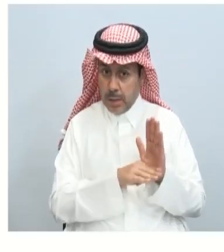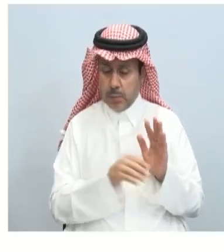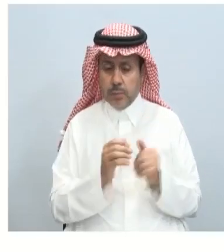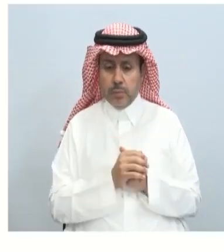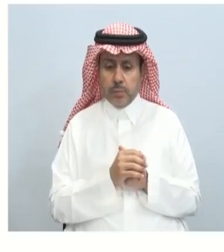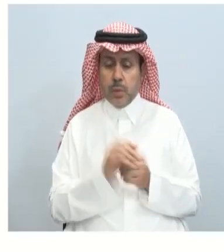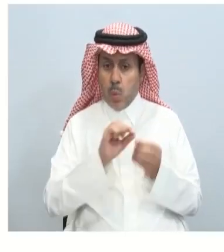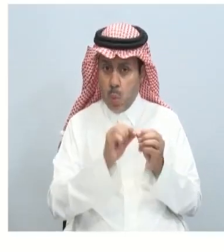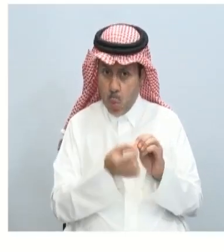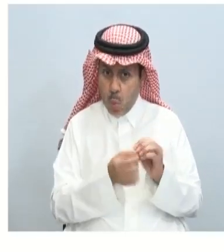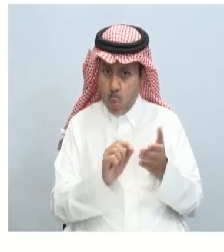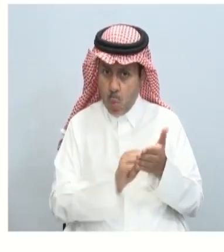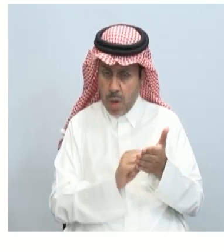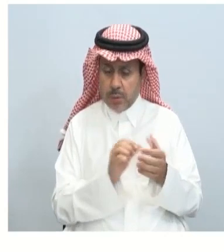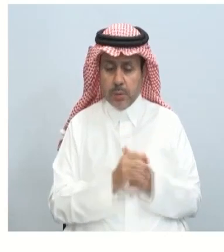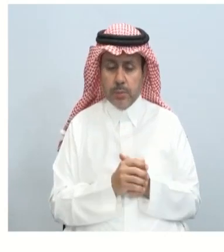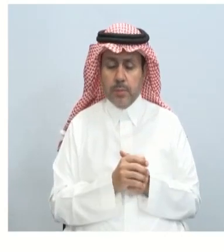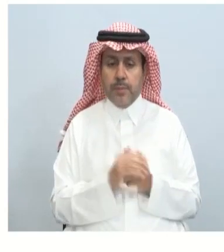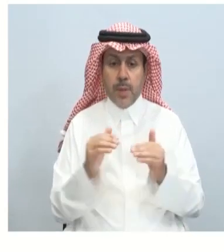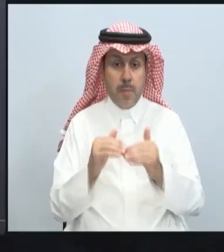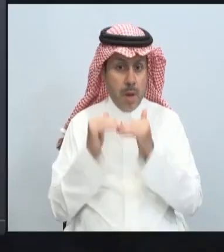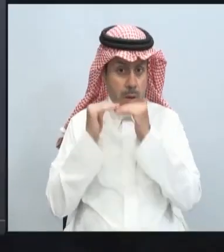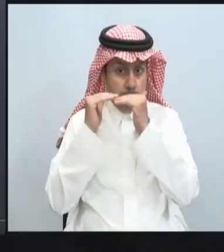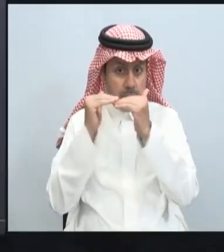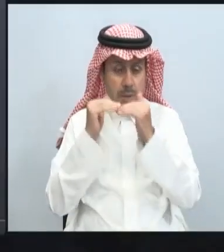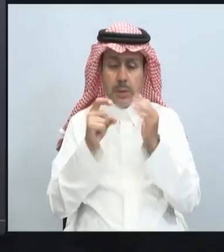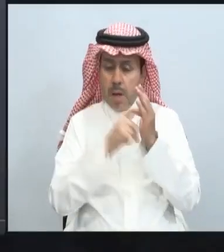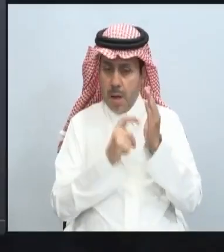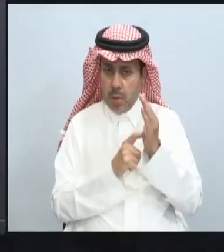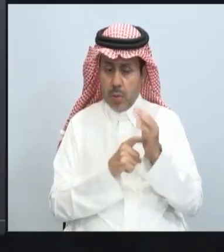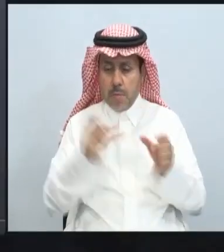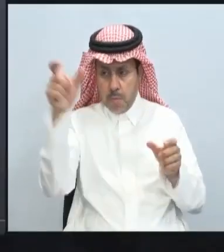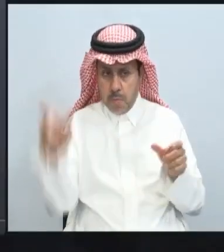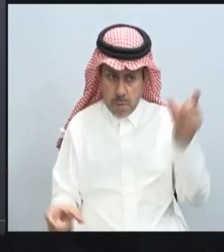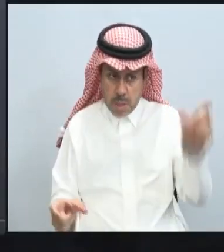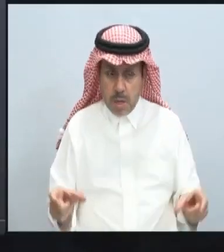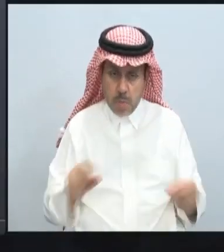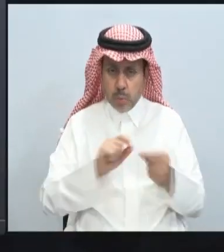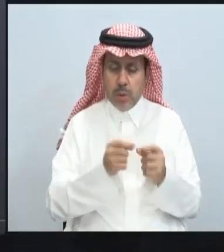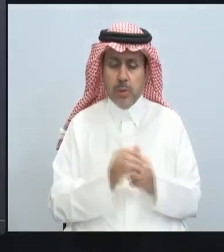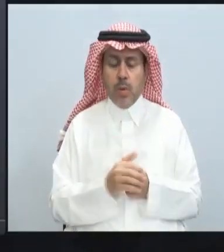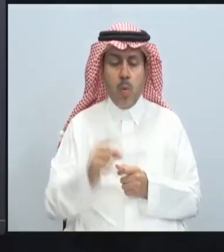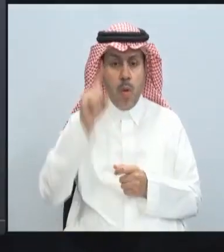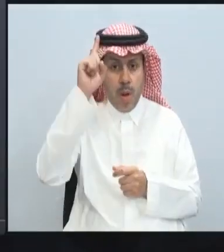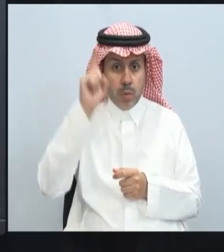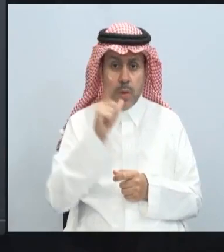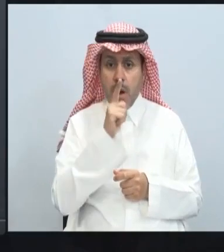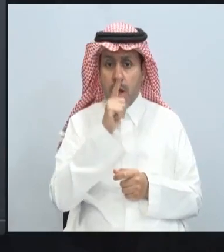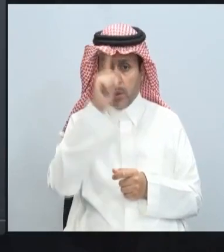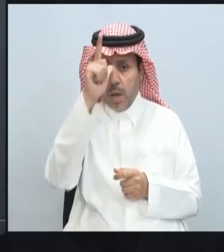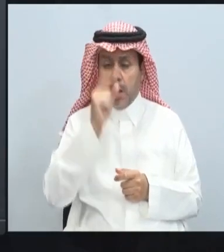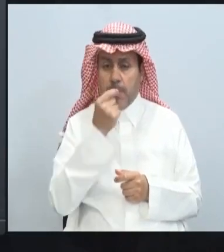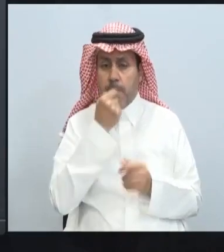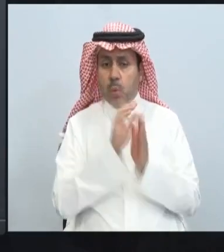والعقد هذا بمنزله ماذا بمنزله القانون بين المتعاقدين والله عز وجل قال في